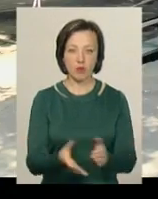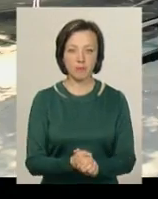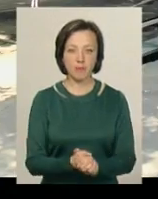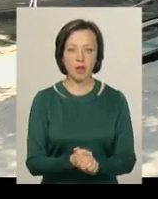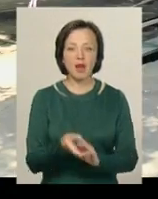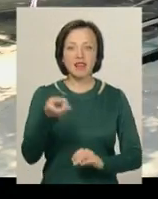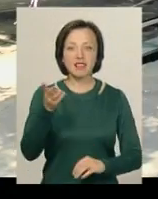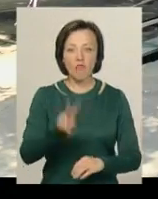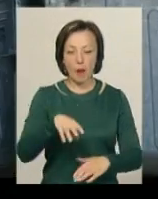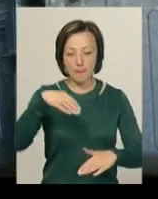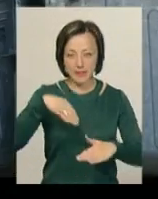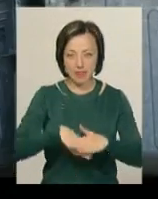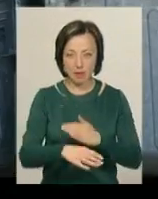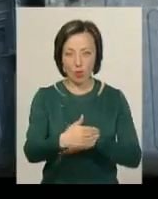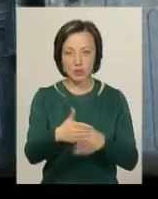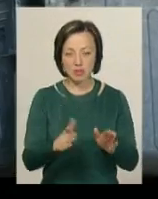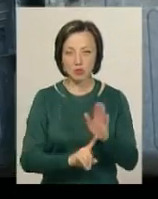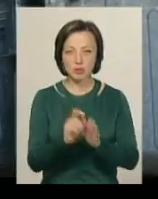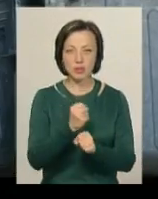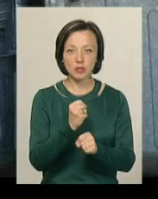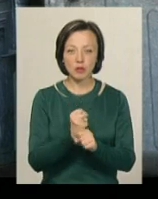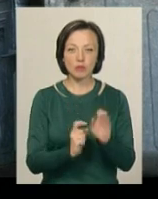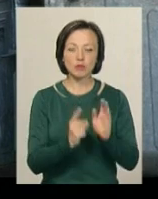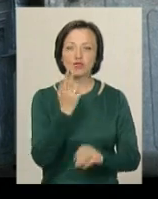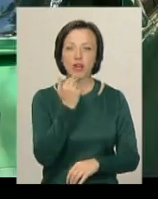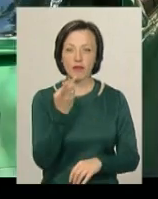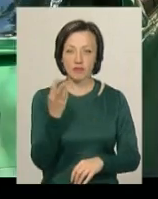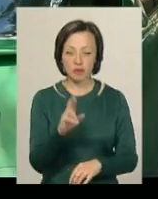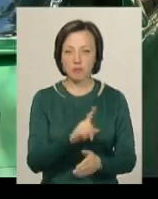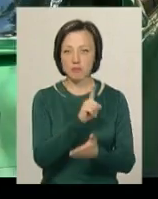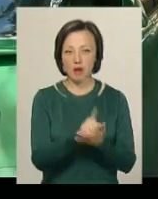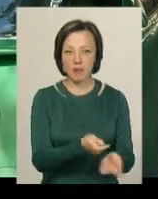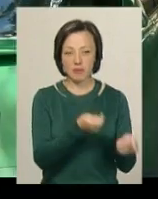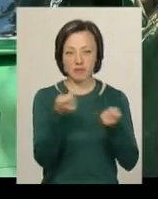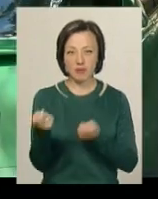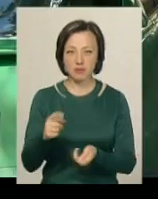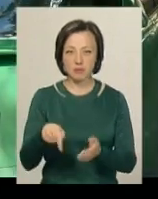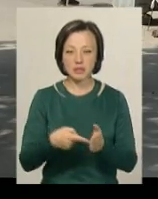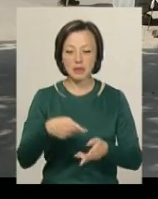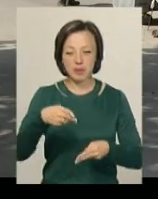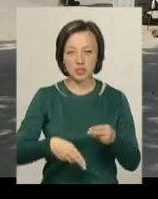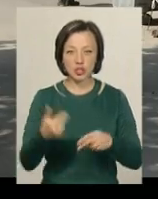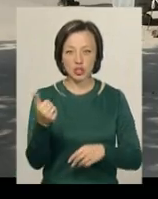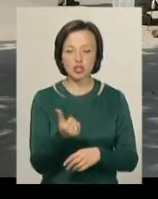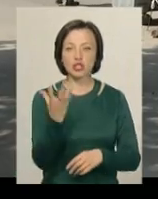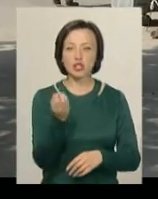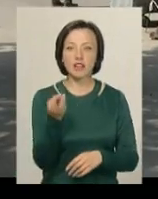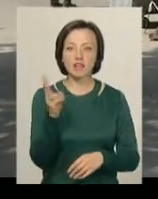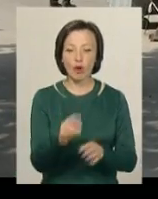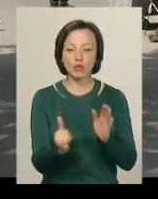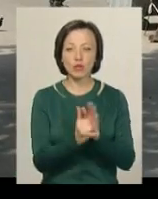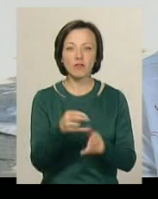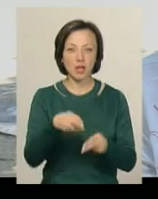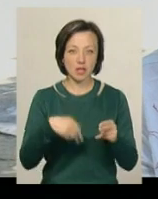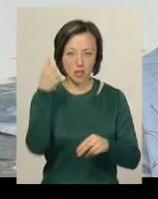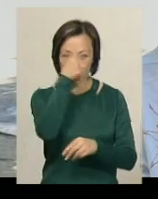два підземних контейнери запрацюють у Хмельницькому на початку червня. Їх мають доправити до міста наприкінці тижня. Ще два встановлять до кінця